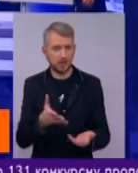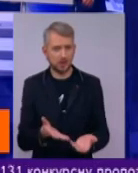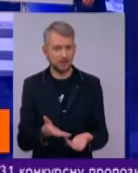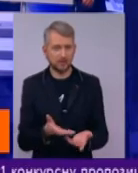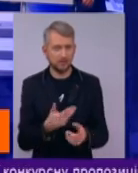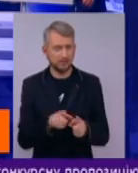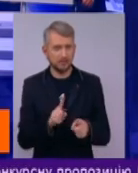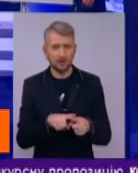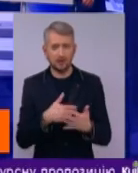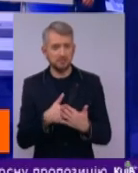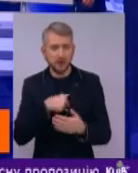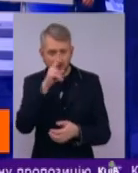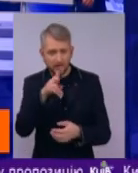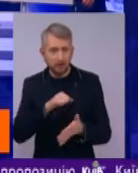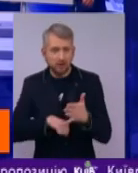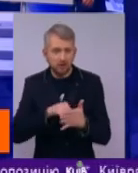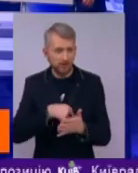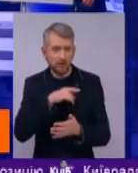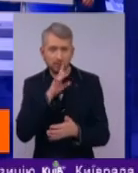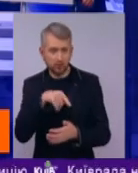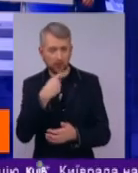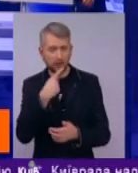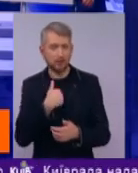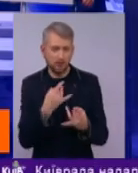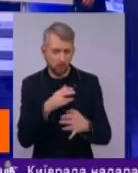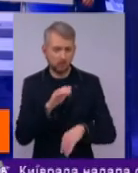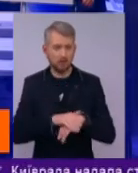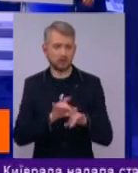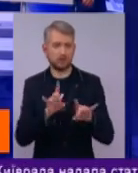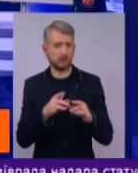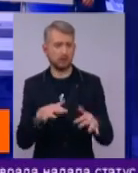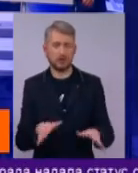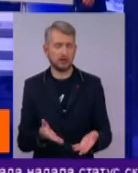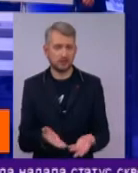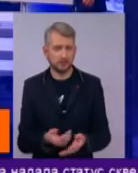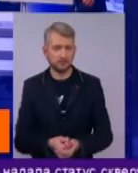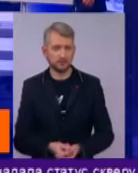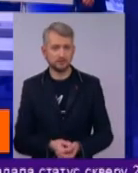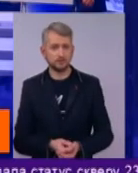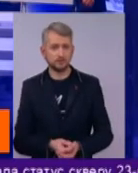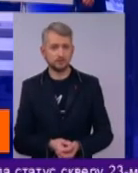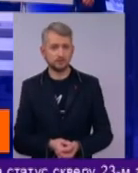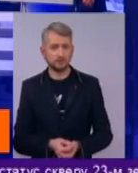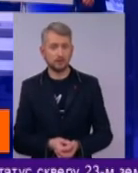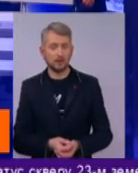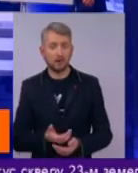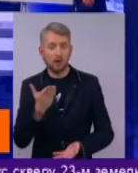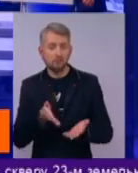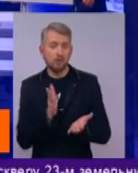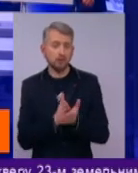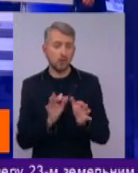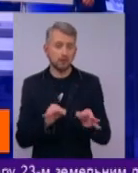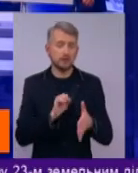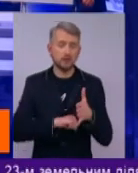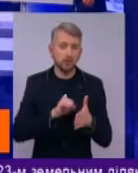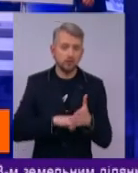Ну, це якби, я не знаю причин, я не буду казати, я просто констатую факт, як такий. Може, є об'єктивні